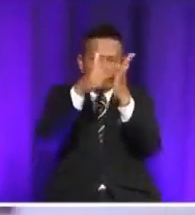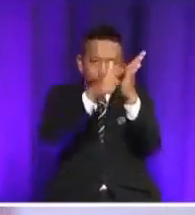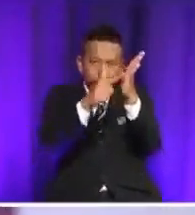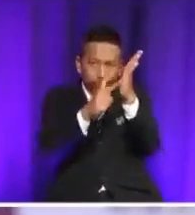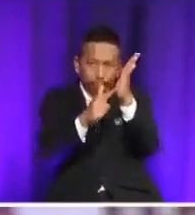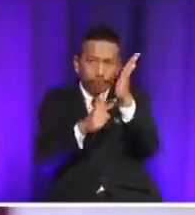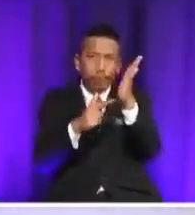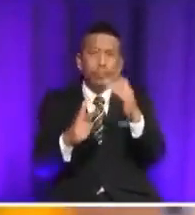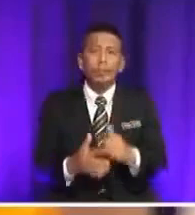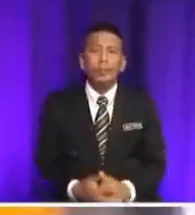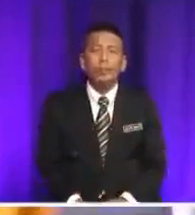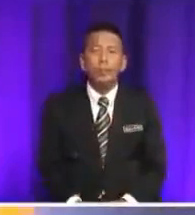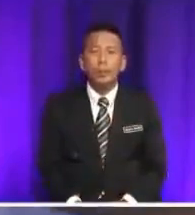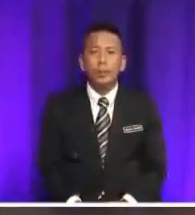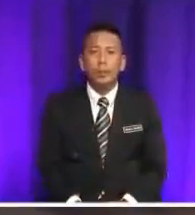oke